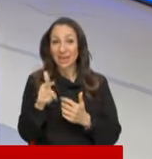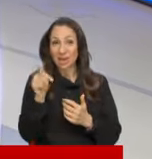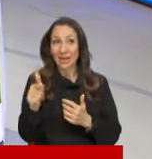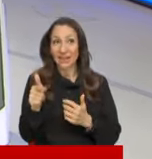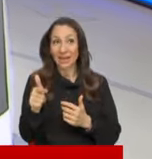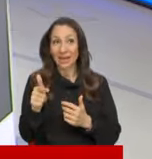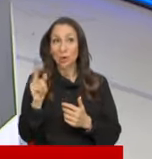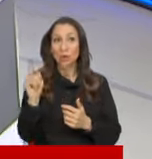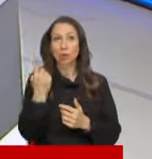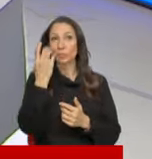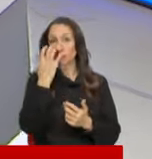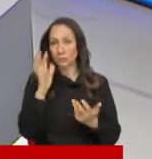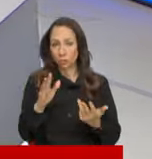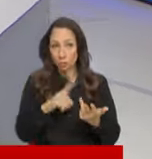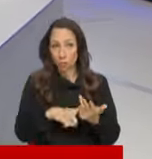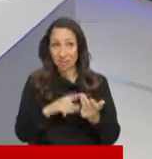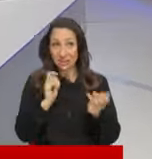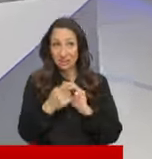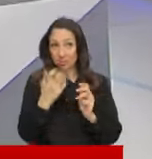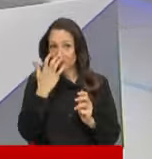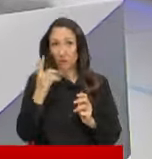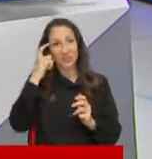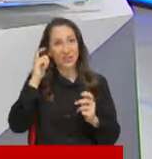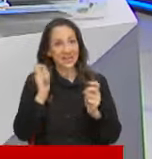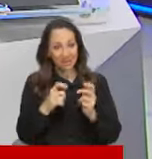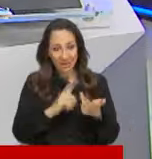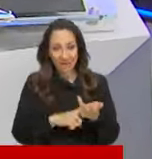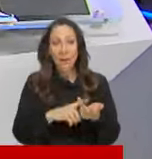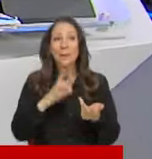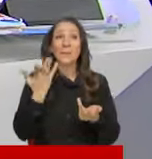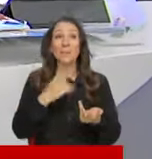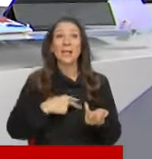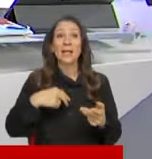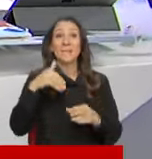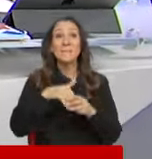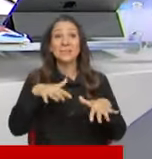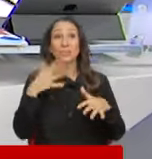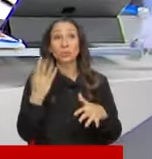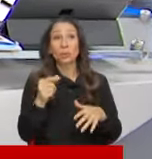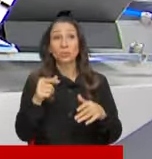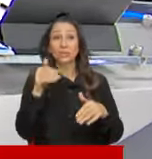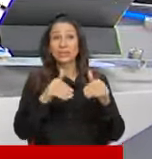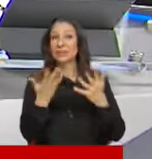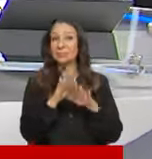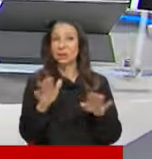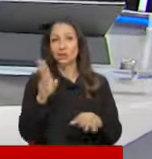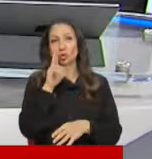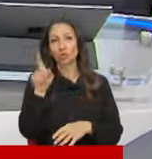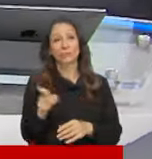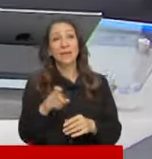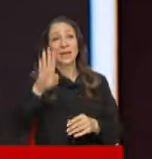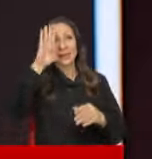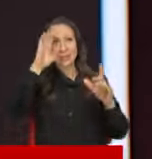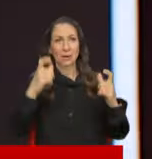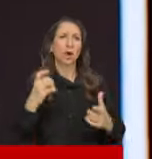E sürpriz bekliyorsunuz değişim bekliyorsunuz fikir değişikliği belki belediye meclisi Ne olacak bu Seçim nasıl bitecek Son sorum da bu olsun